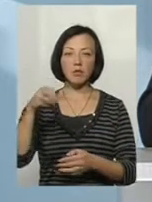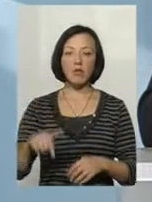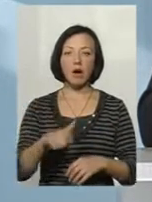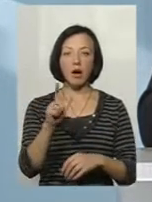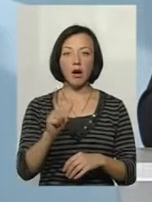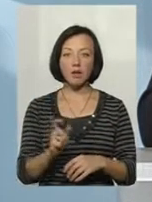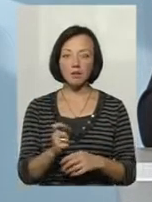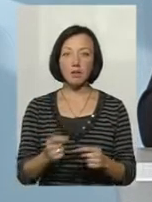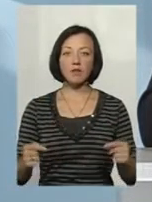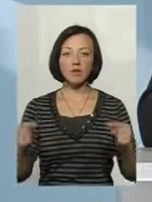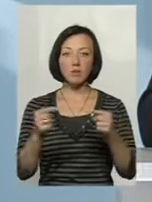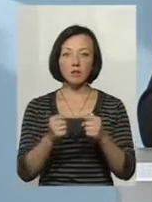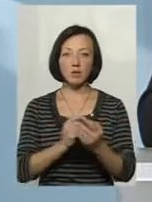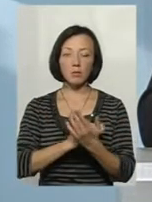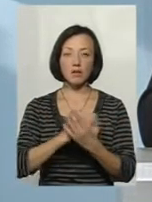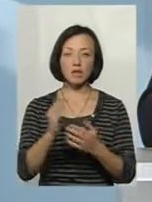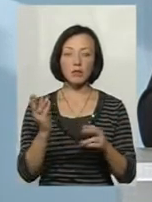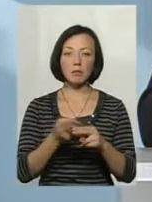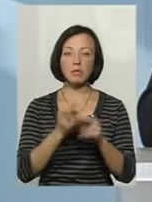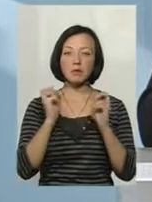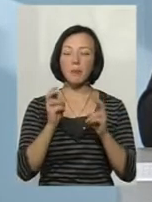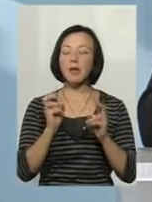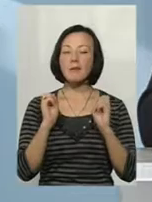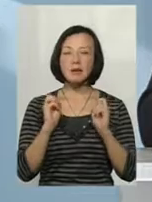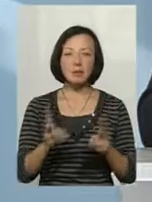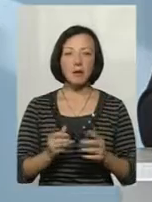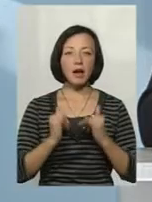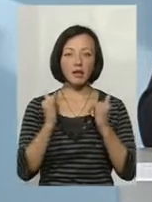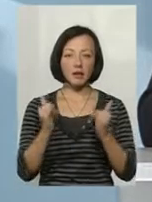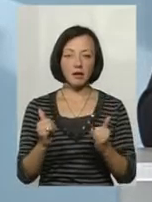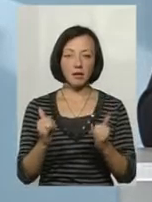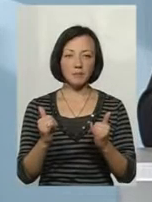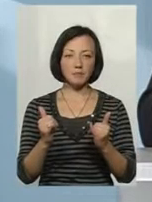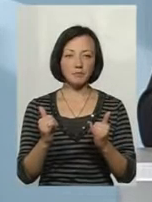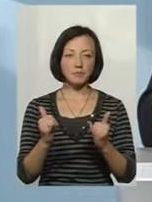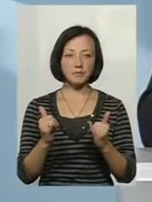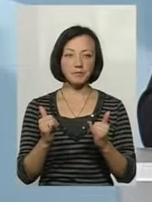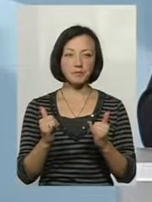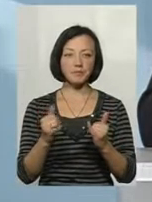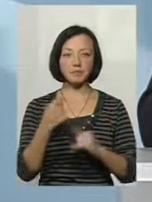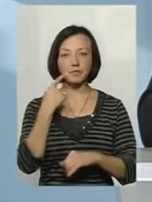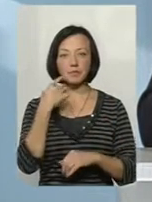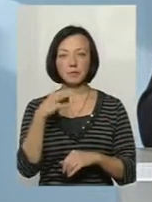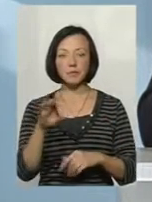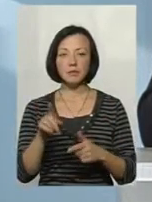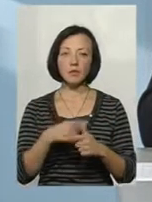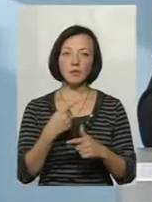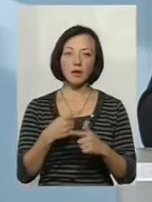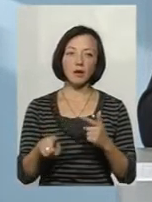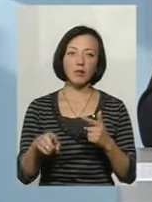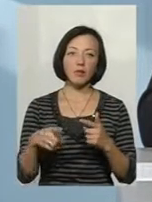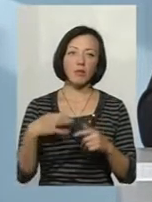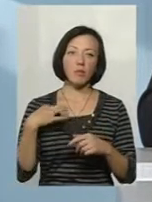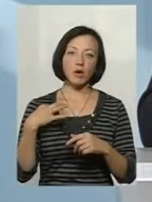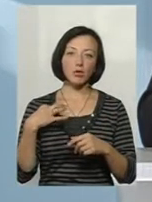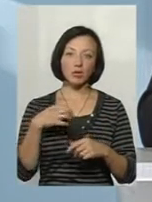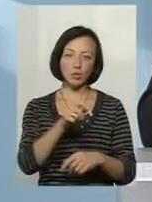відповідно, становлять підвищену небезпеку для, скажімо так, недобросовісних або неуважних